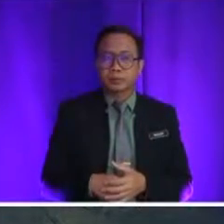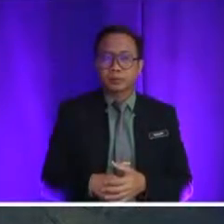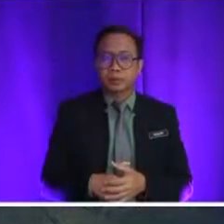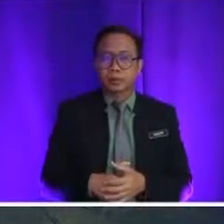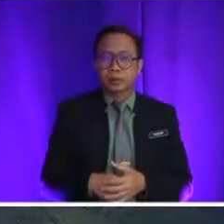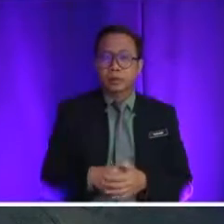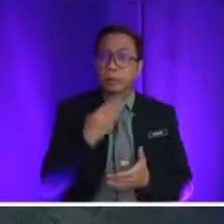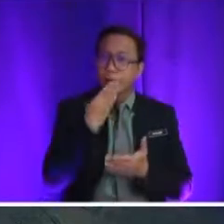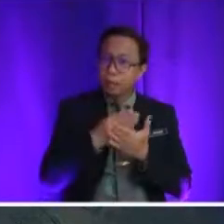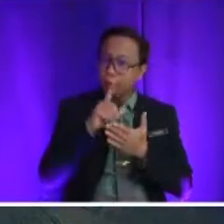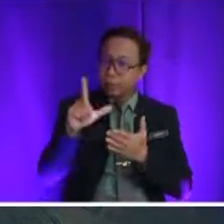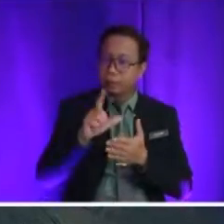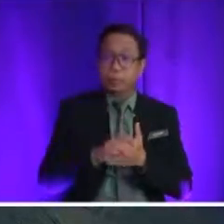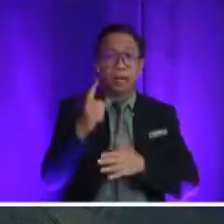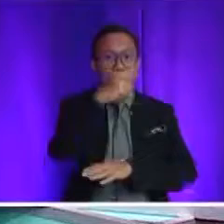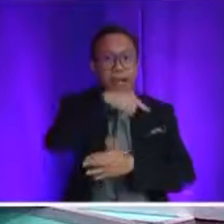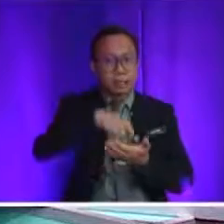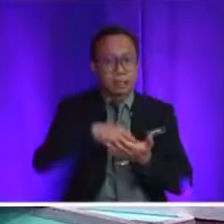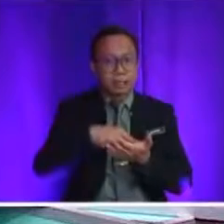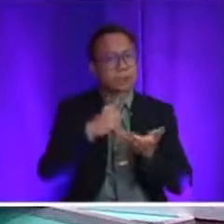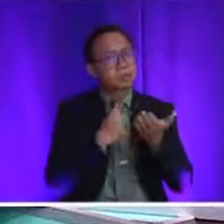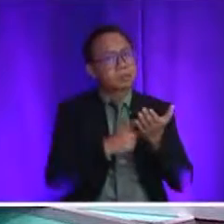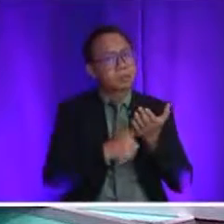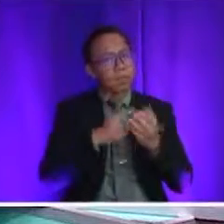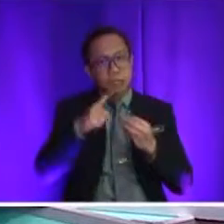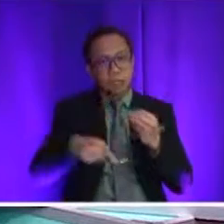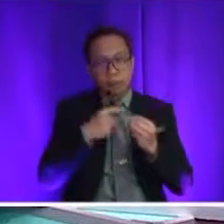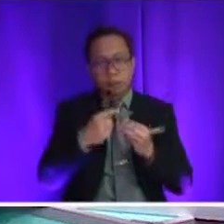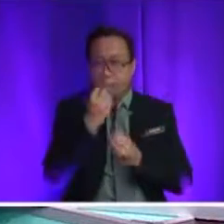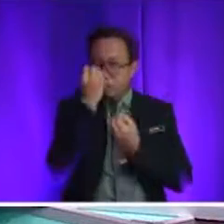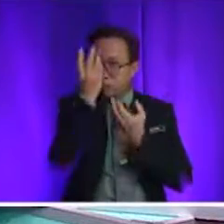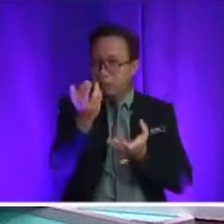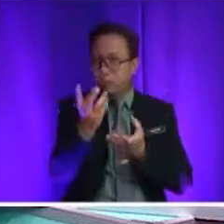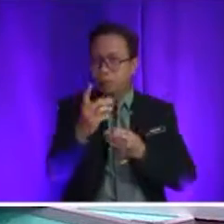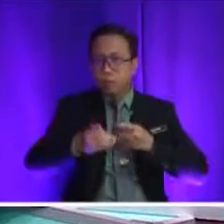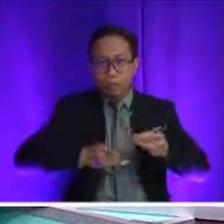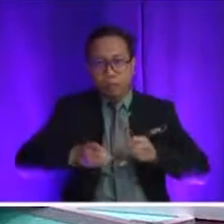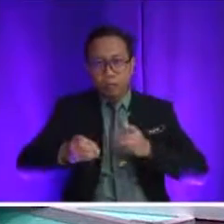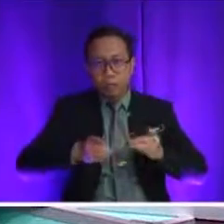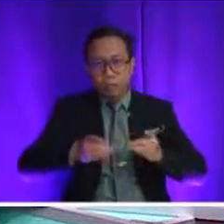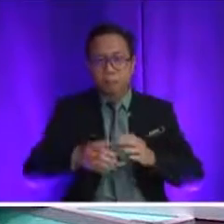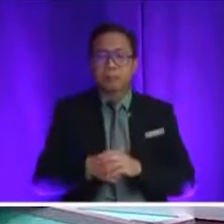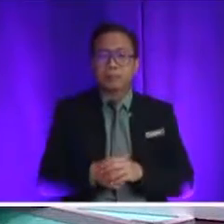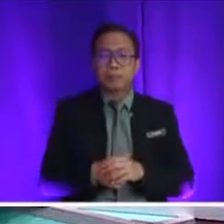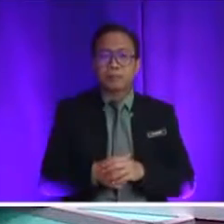my god Iman hari ini kita akan mengencangkan tentang pengistirahatan darurat